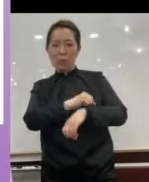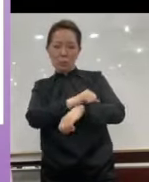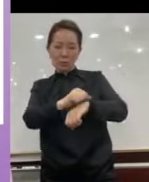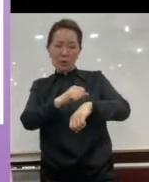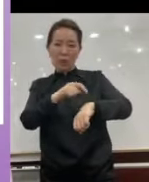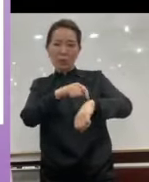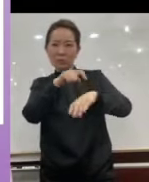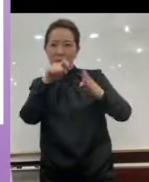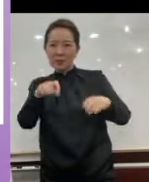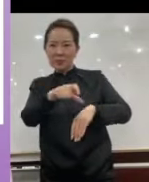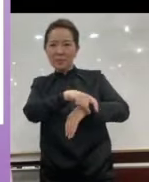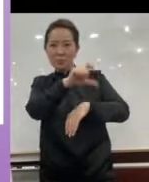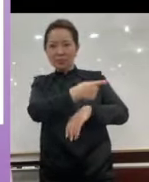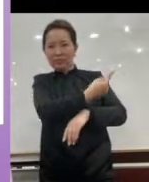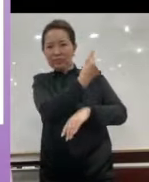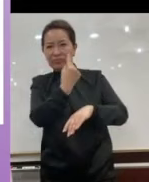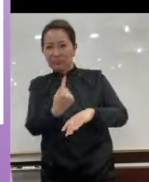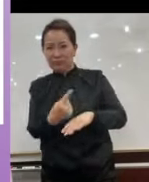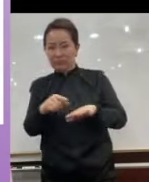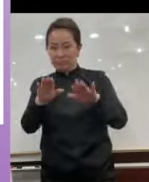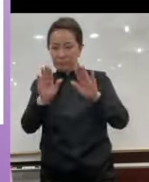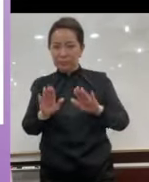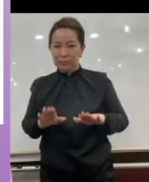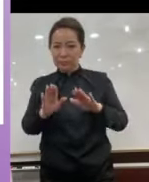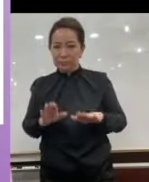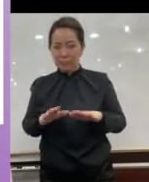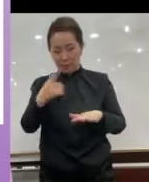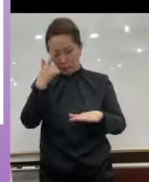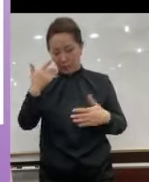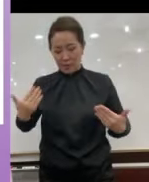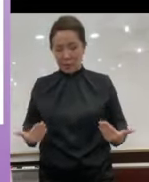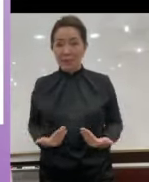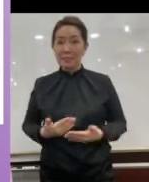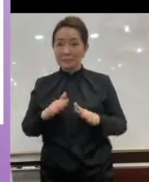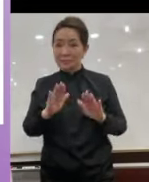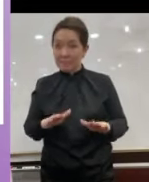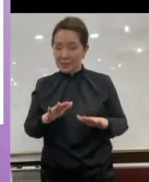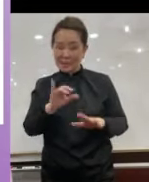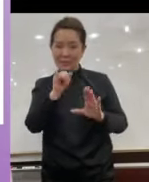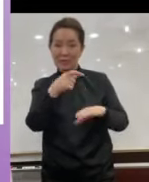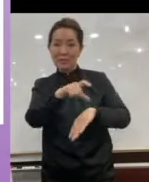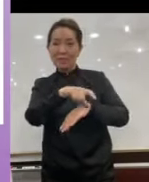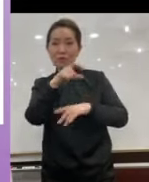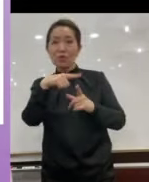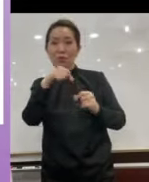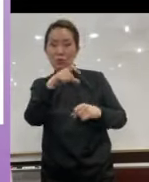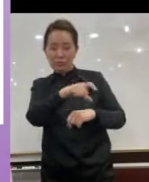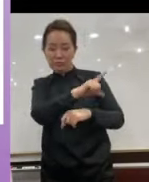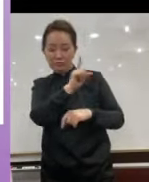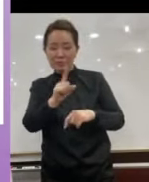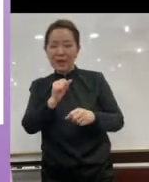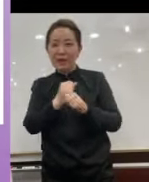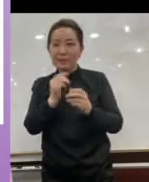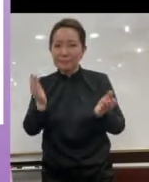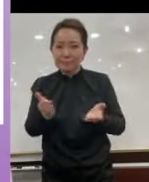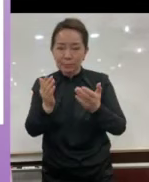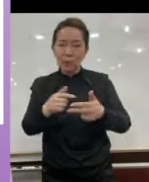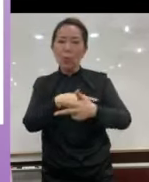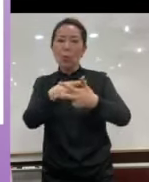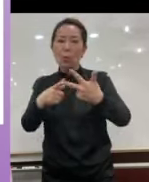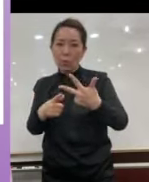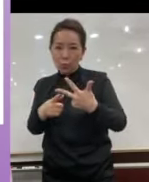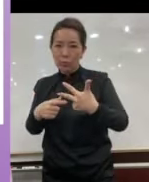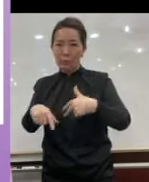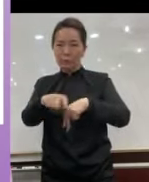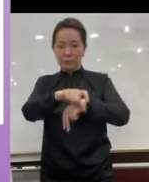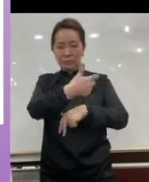болов яг энэ төслийн хэрэгжих хугацаанд Монголд амьдраад энэ ажиллаа явуулах ийм гурван мэрэгчлэн энэ